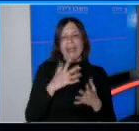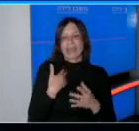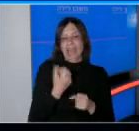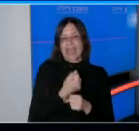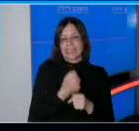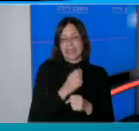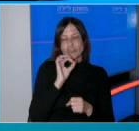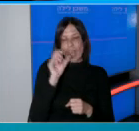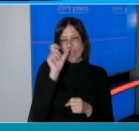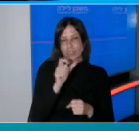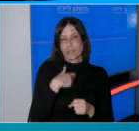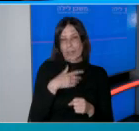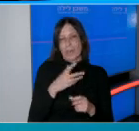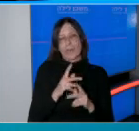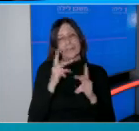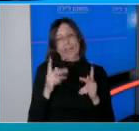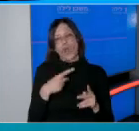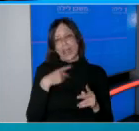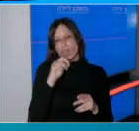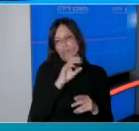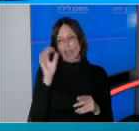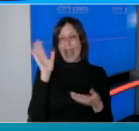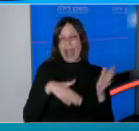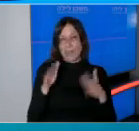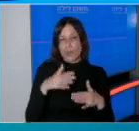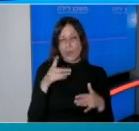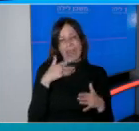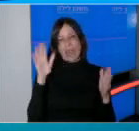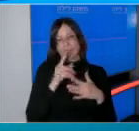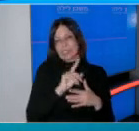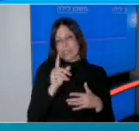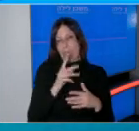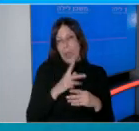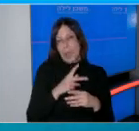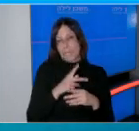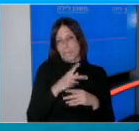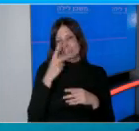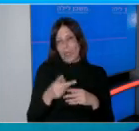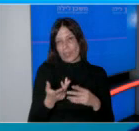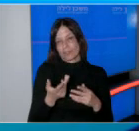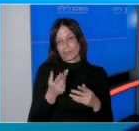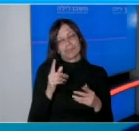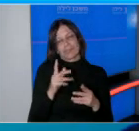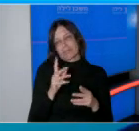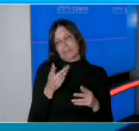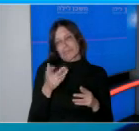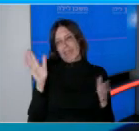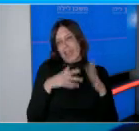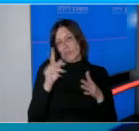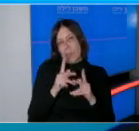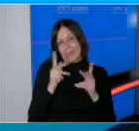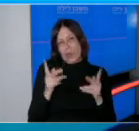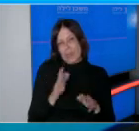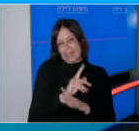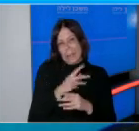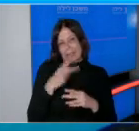להבין? פתרון לנושא של האלימות, אוקיי. כן, שאלימות היא לא הפתרון. אלימות בוודאי שהיא לא פתרון אף פעם,